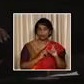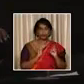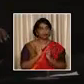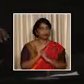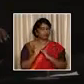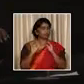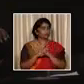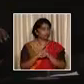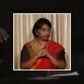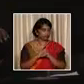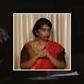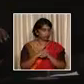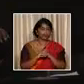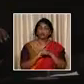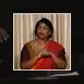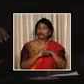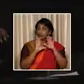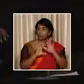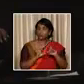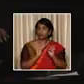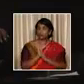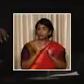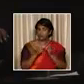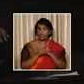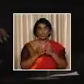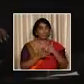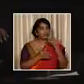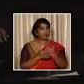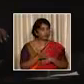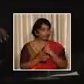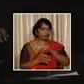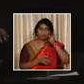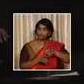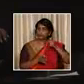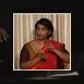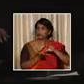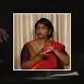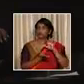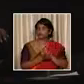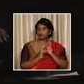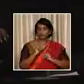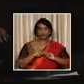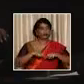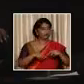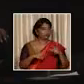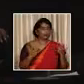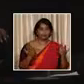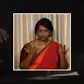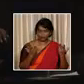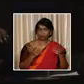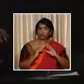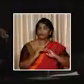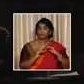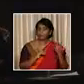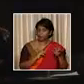அந்த நல்லிணக்க ஆணைக்குழு கொடுத்த பல சிபார்சுகள் கிடப்பிலே போடப்பட்டது செயல்படுத்தப்படாமல் விட்டது அதற்கு